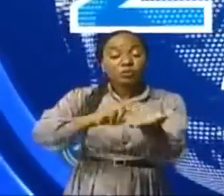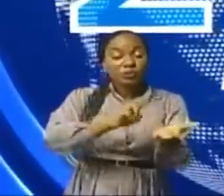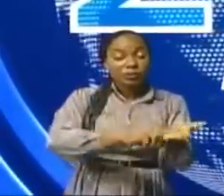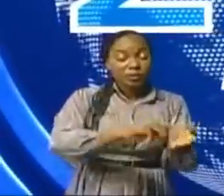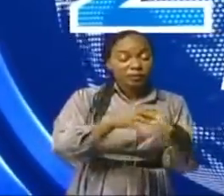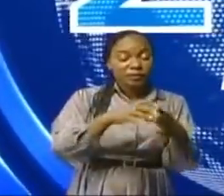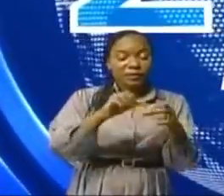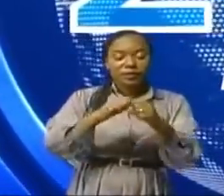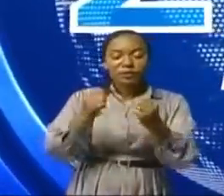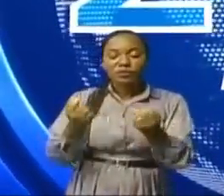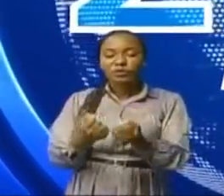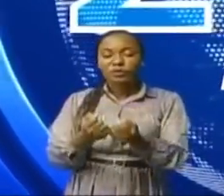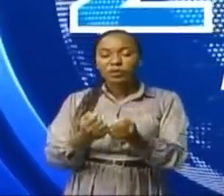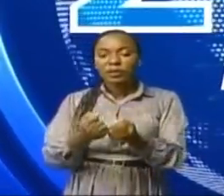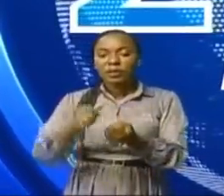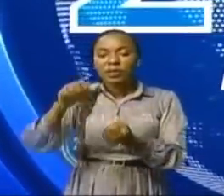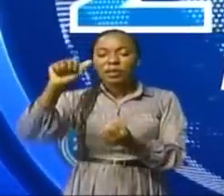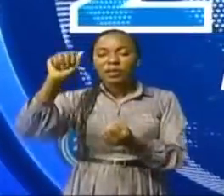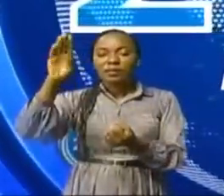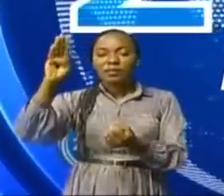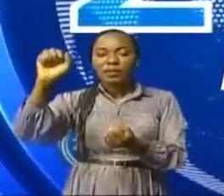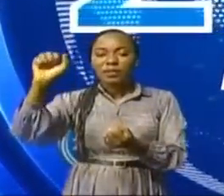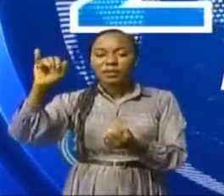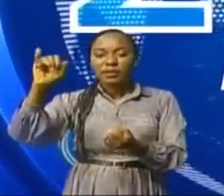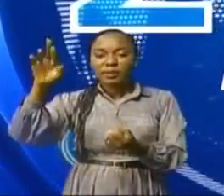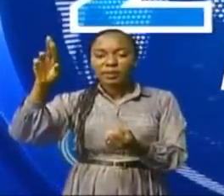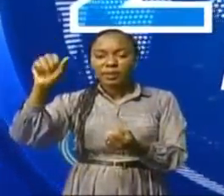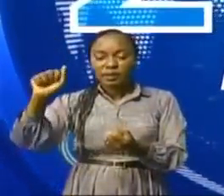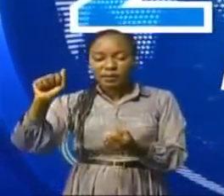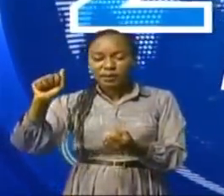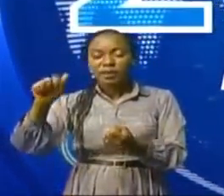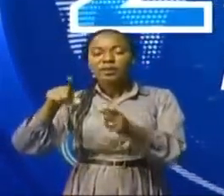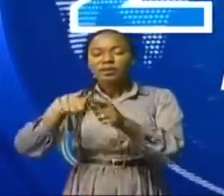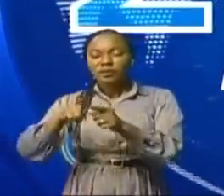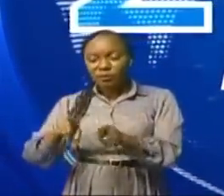société Albaïrak Turzin